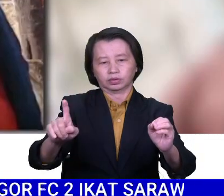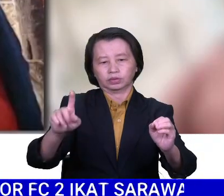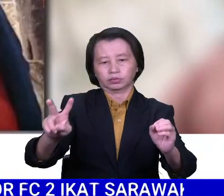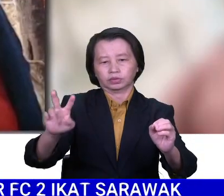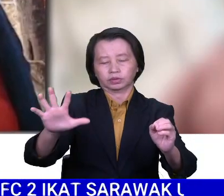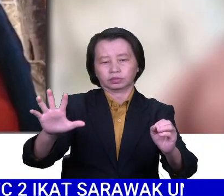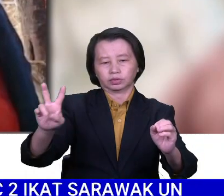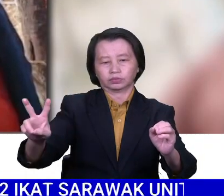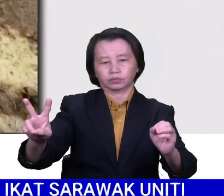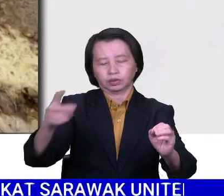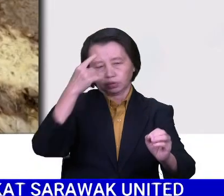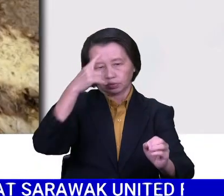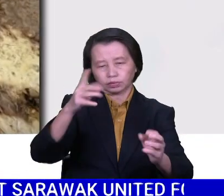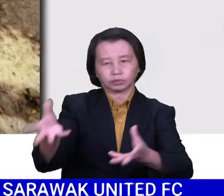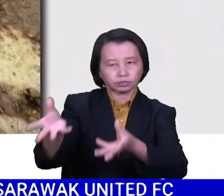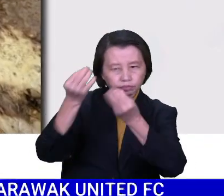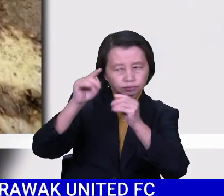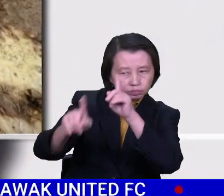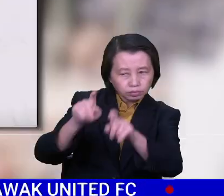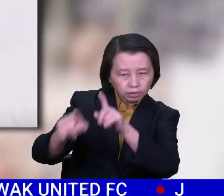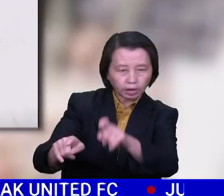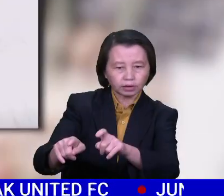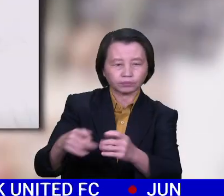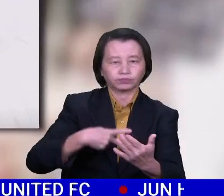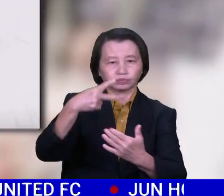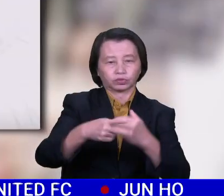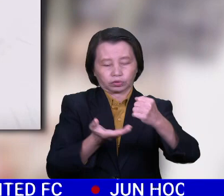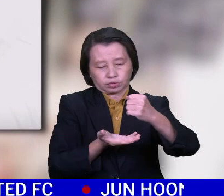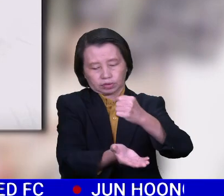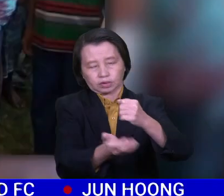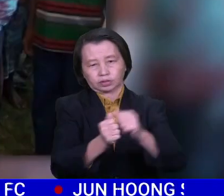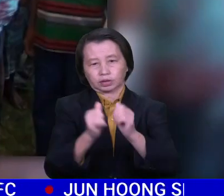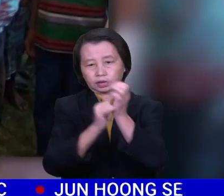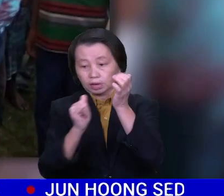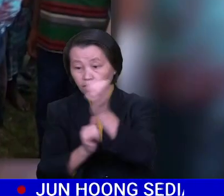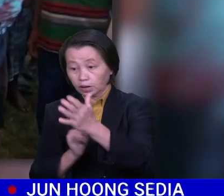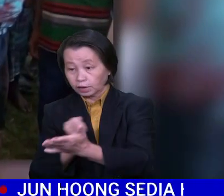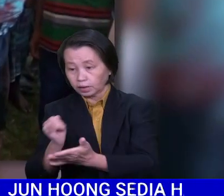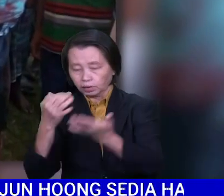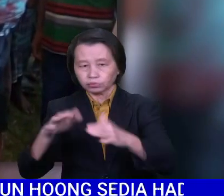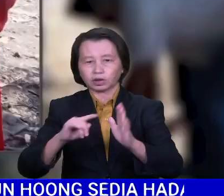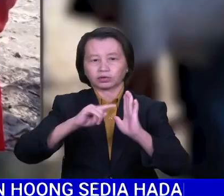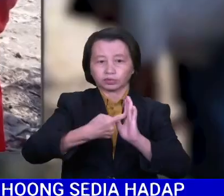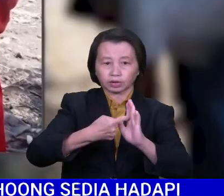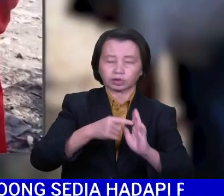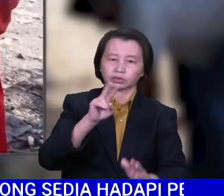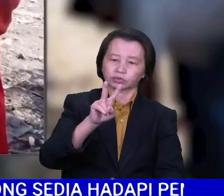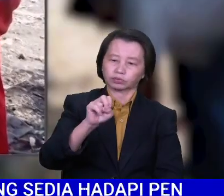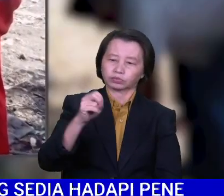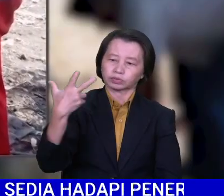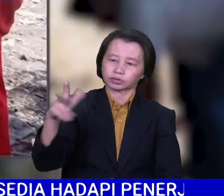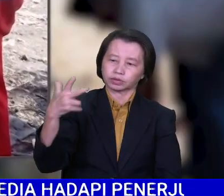03875125 25 untuk maklumat lanjut program korban bersama Yayasan ikhlas sudah dijalankan sejak